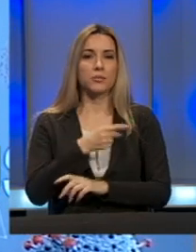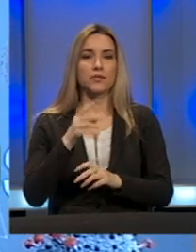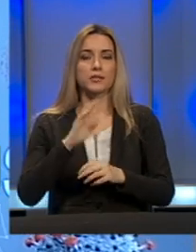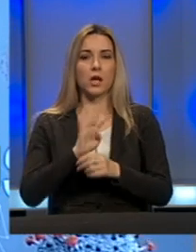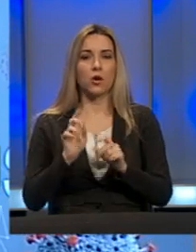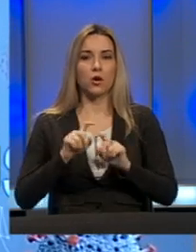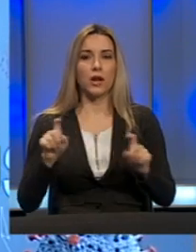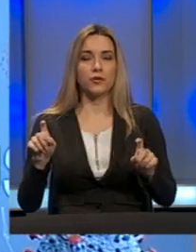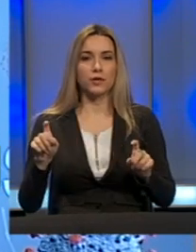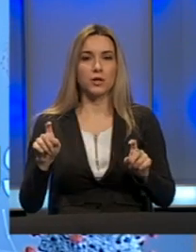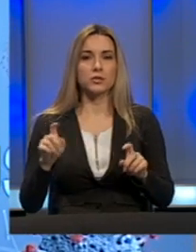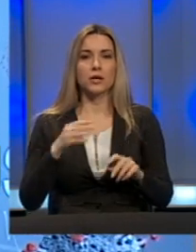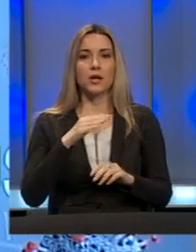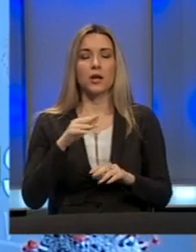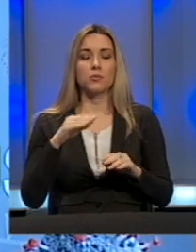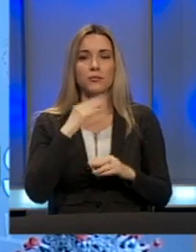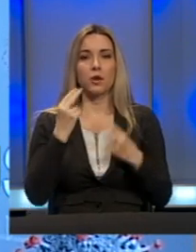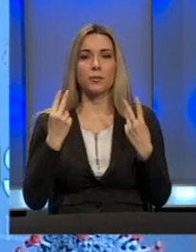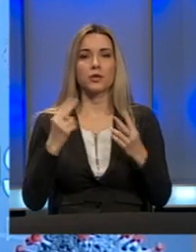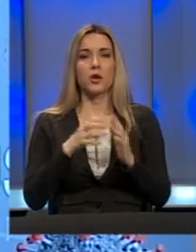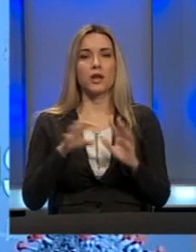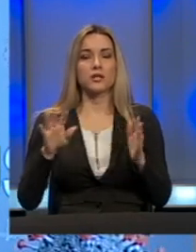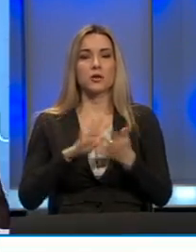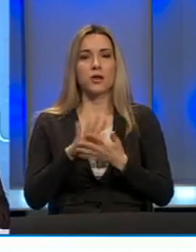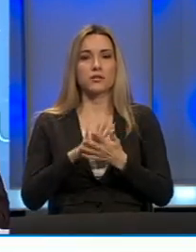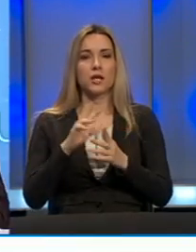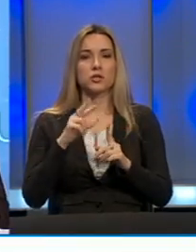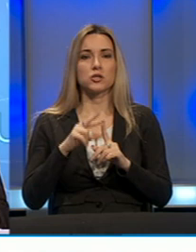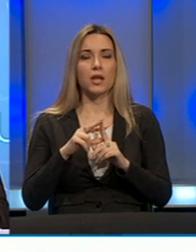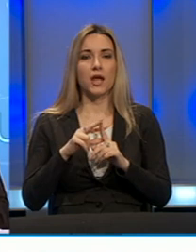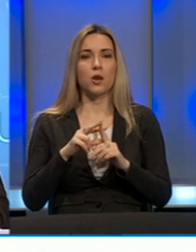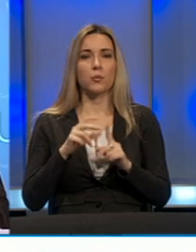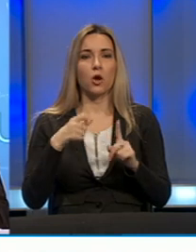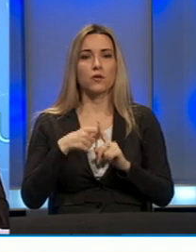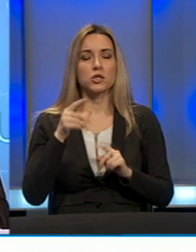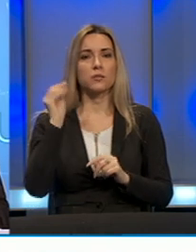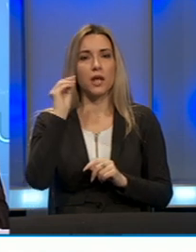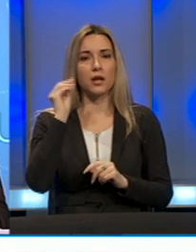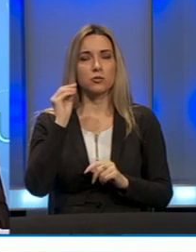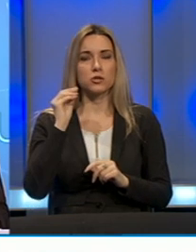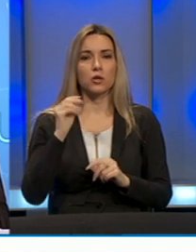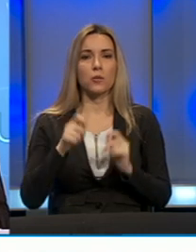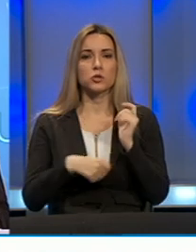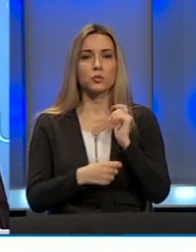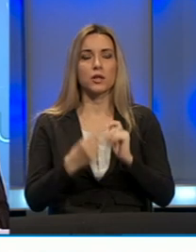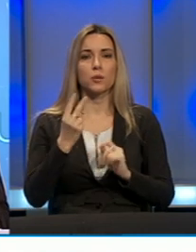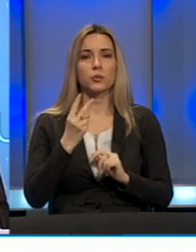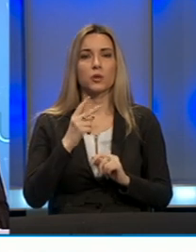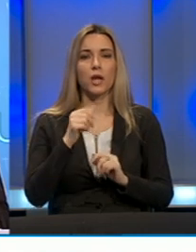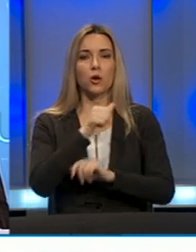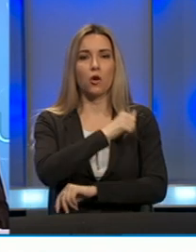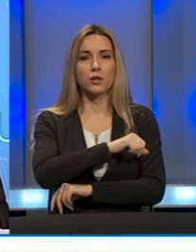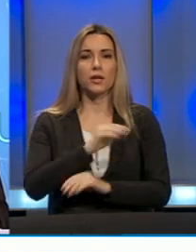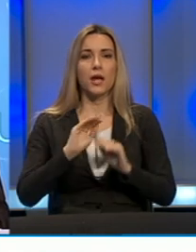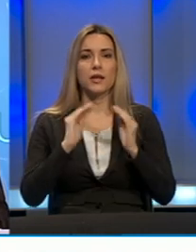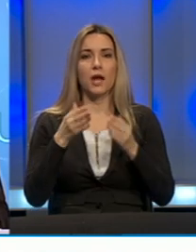i COVID-19, vrlo bitno. U nastavku razgovaramo sa Dženanom Kovačićem, naučnikom, mladim studentom druge godine na